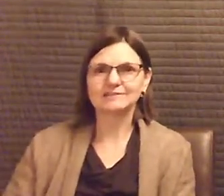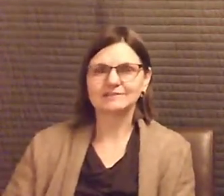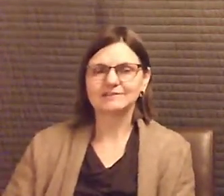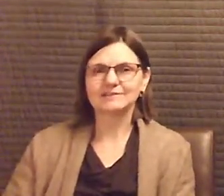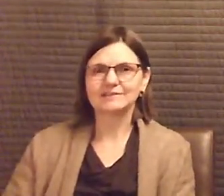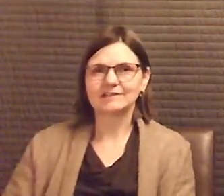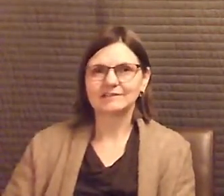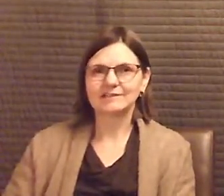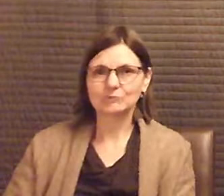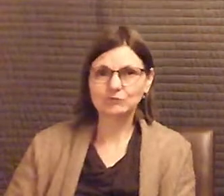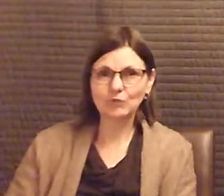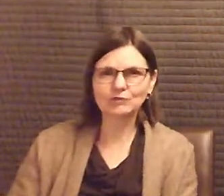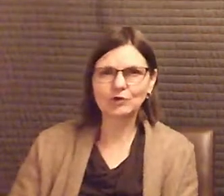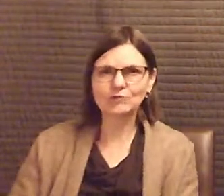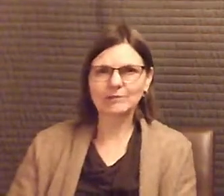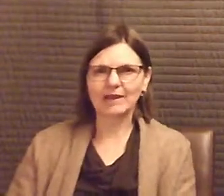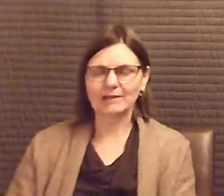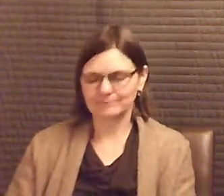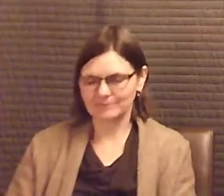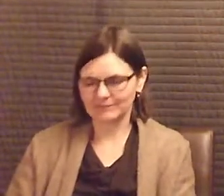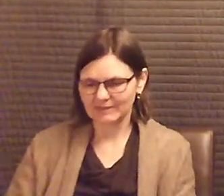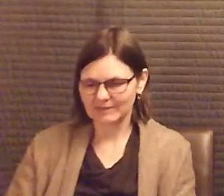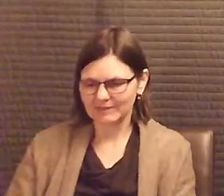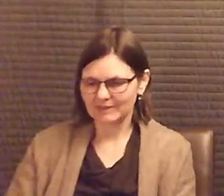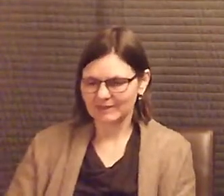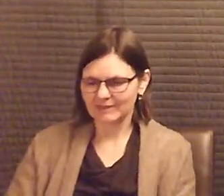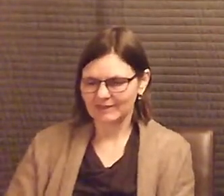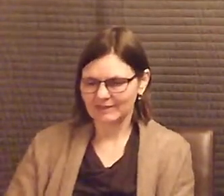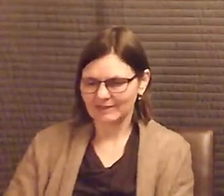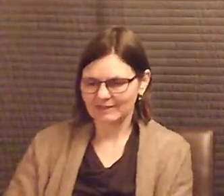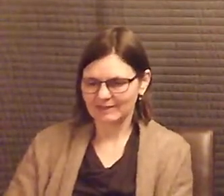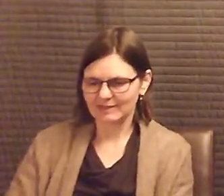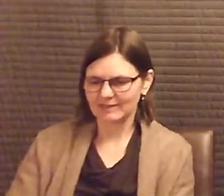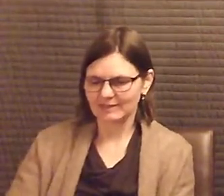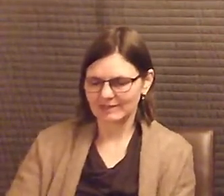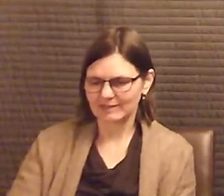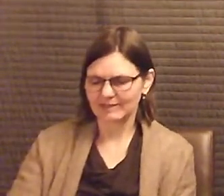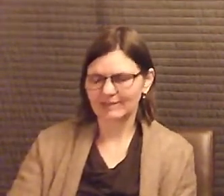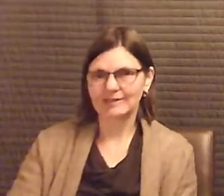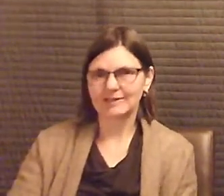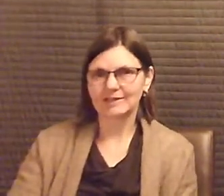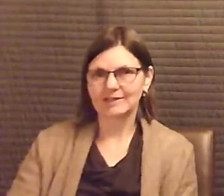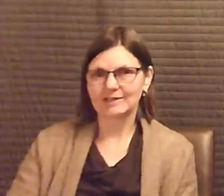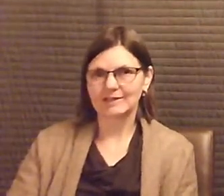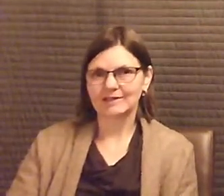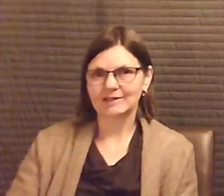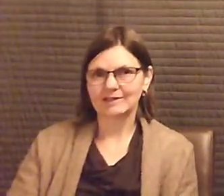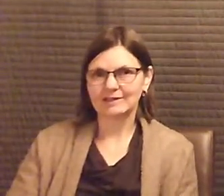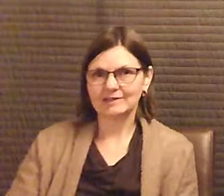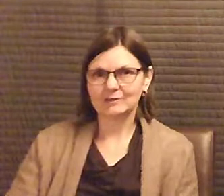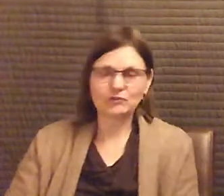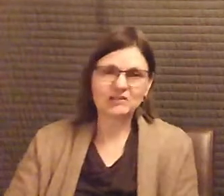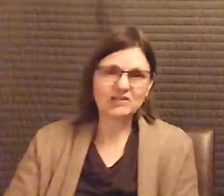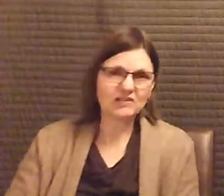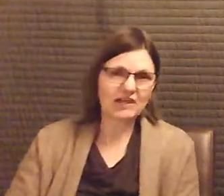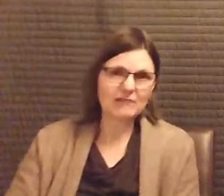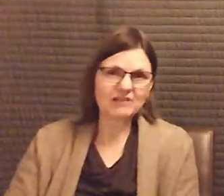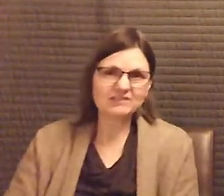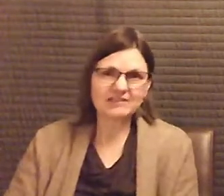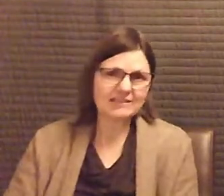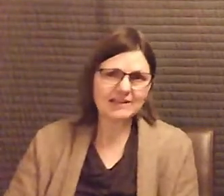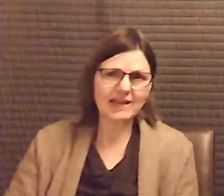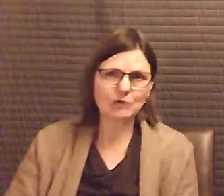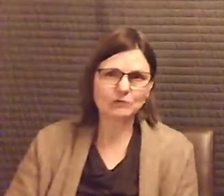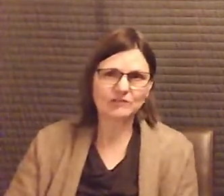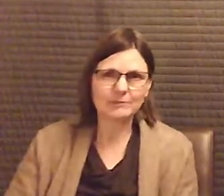geest op hun doel en daar met nooit vergat te brengen hun not be no fewer heb je lang niet en ging